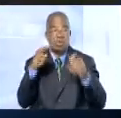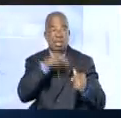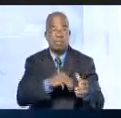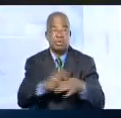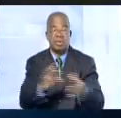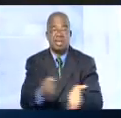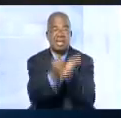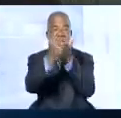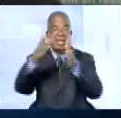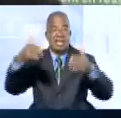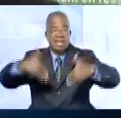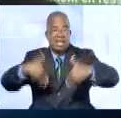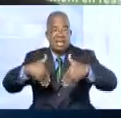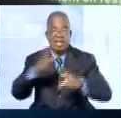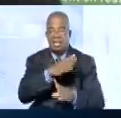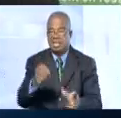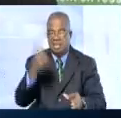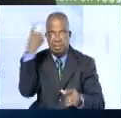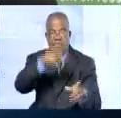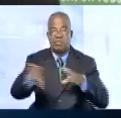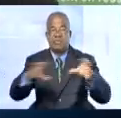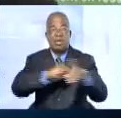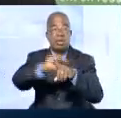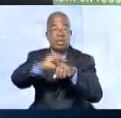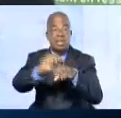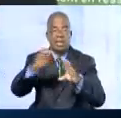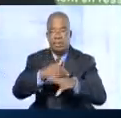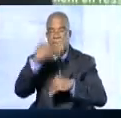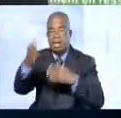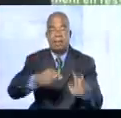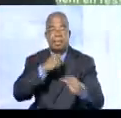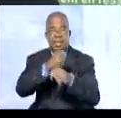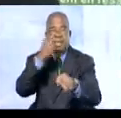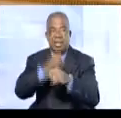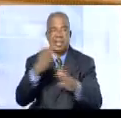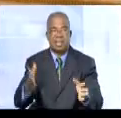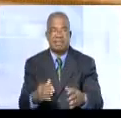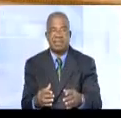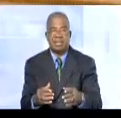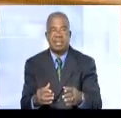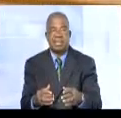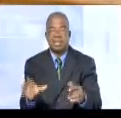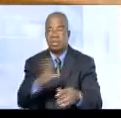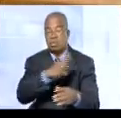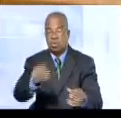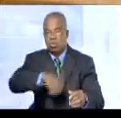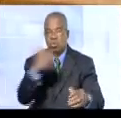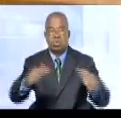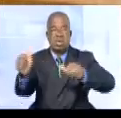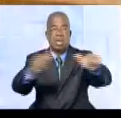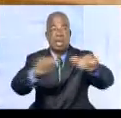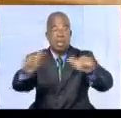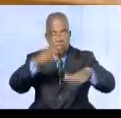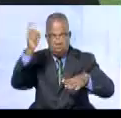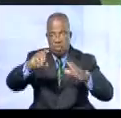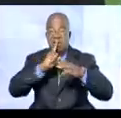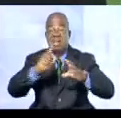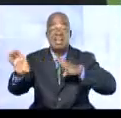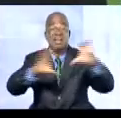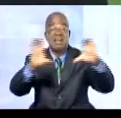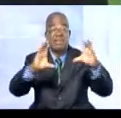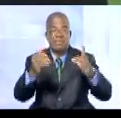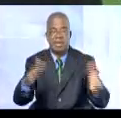d'environ 2250 jeunes. S'il y a suffisamment de financement, alors le spectre peut être élargi. Donc d'autres actions complémentaires doivent être mises en